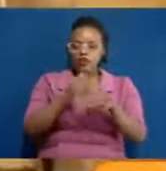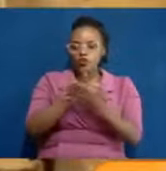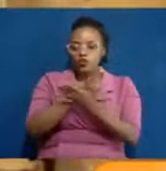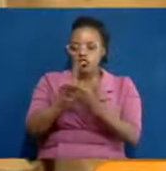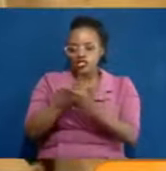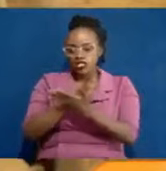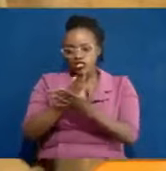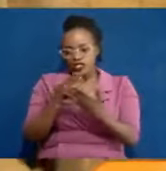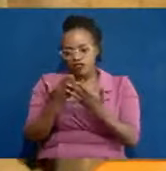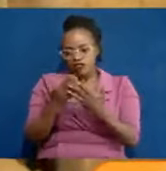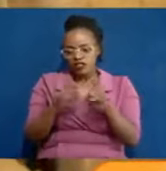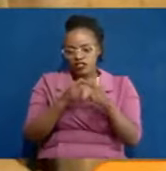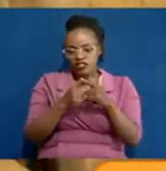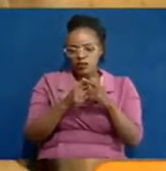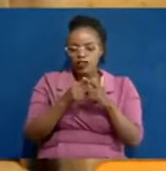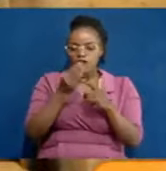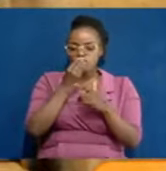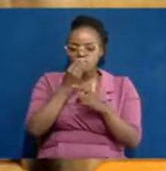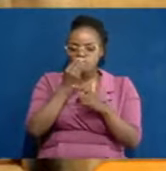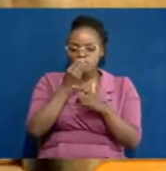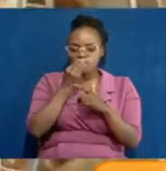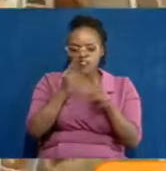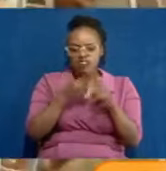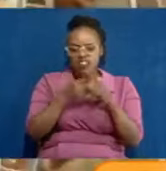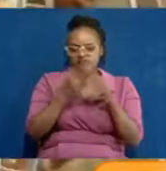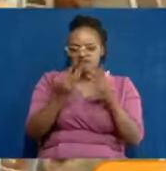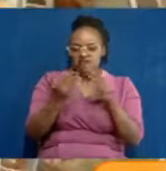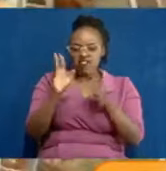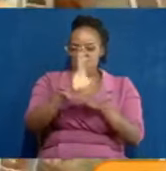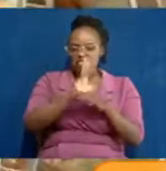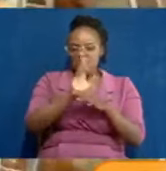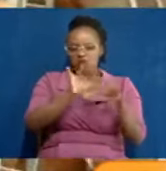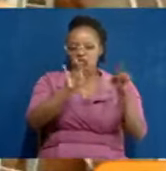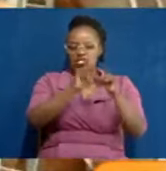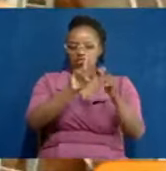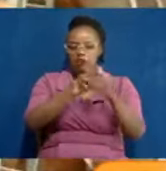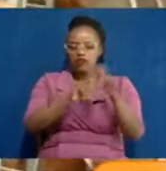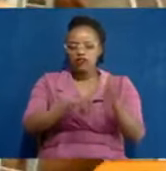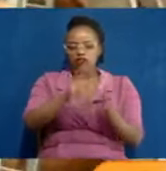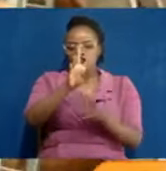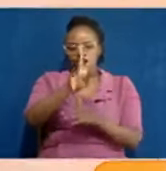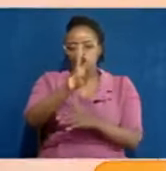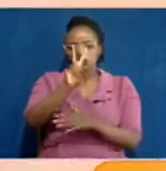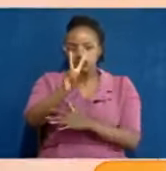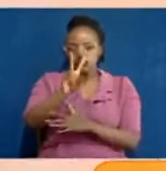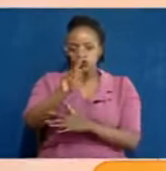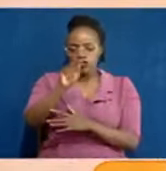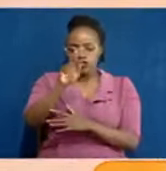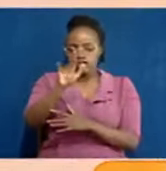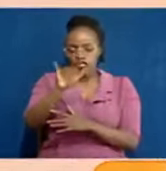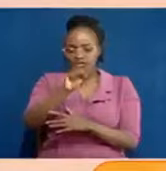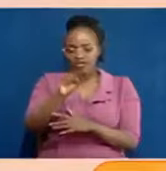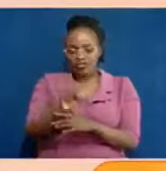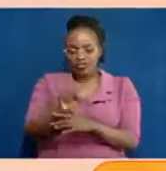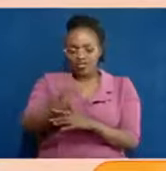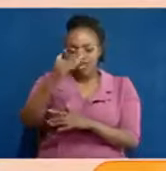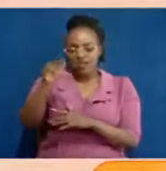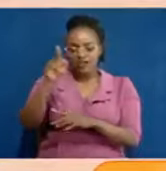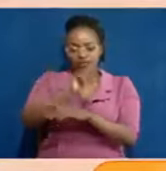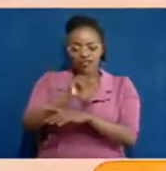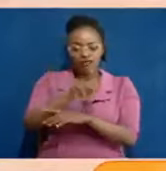ukizigawa na feeds, they are consuming like 42 trays per day, hawa